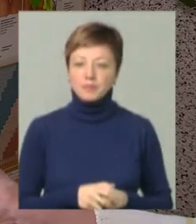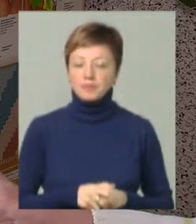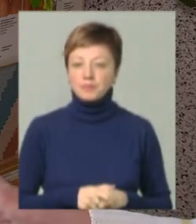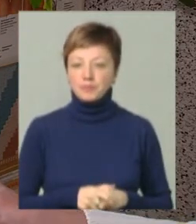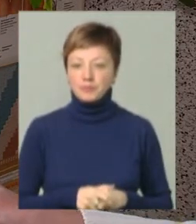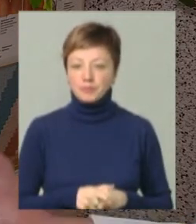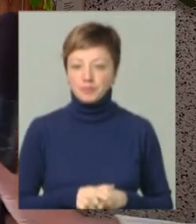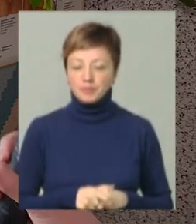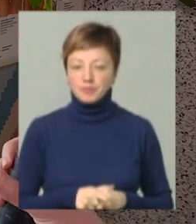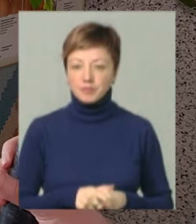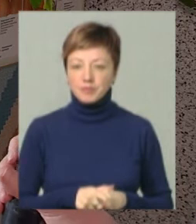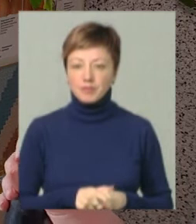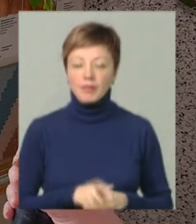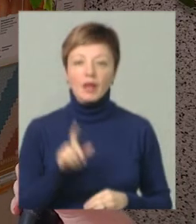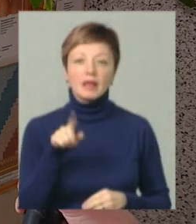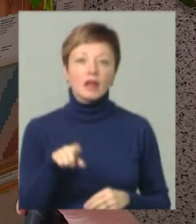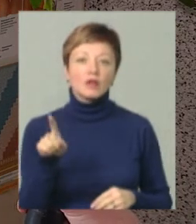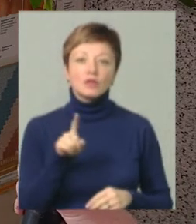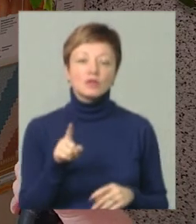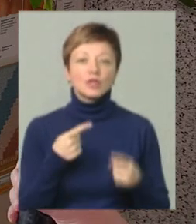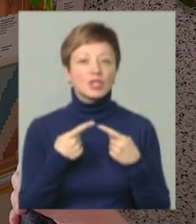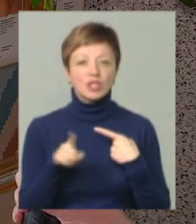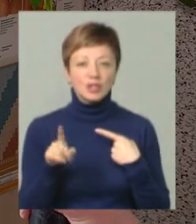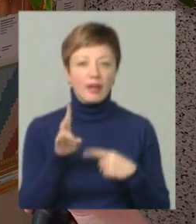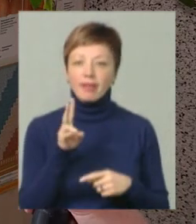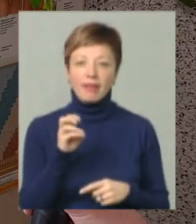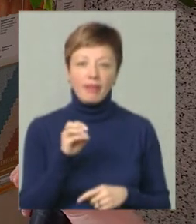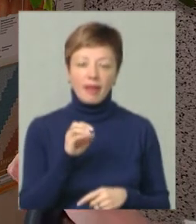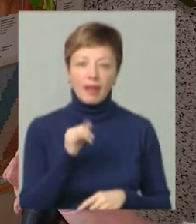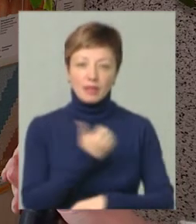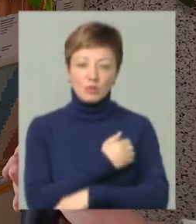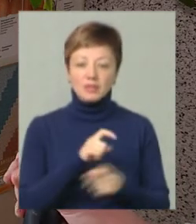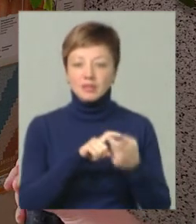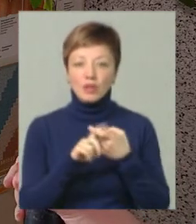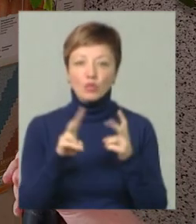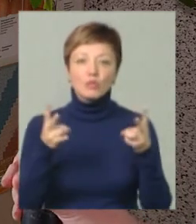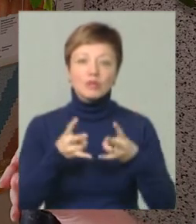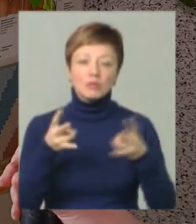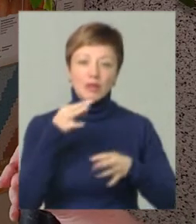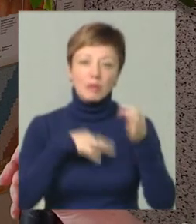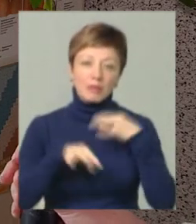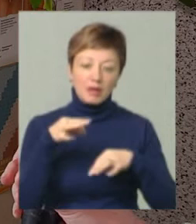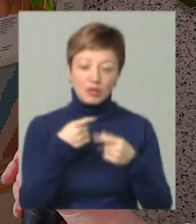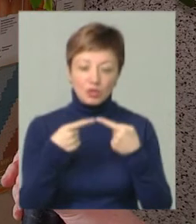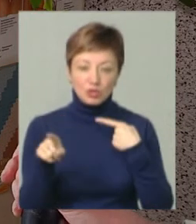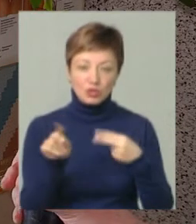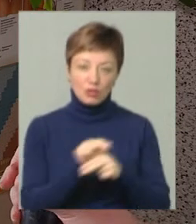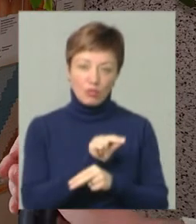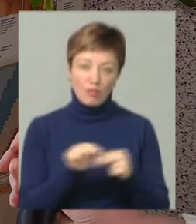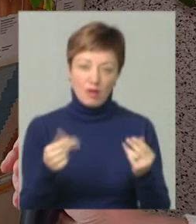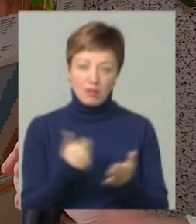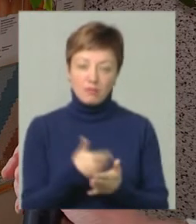достатньо приймати. А те, що стосується не інсулінозалежних, а людей, які потребують іншого лікування,